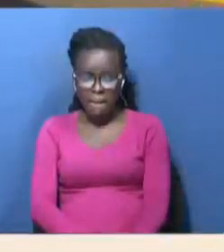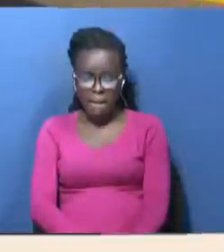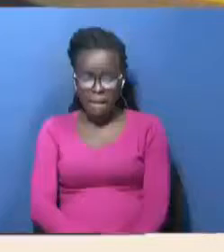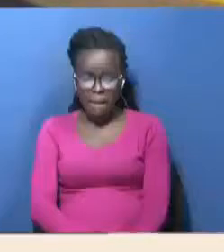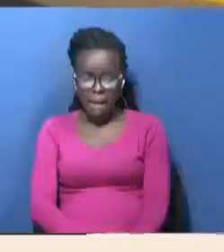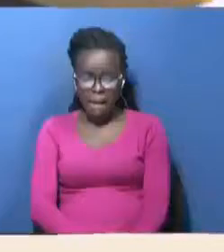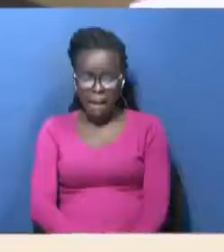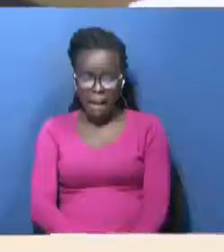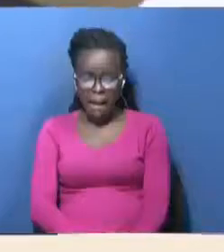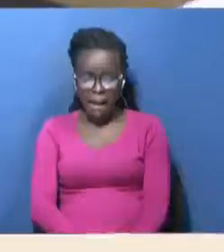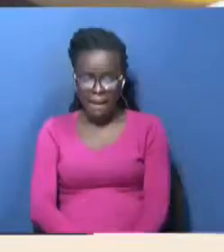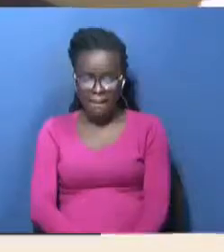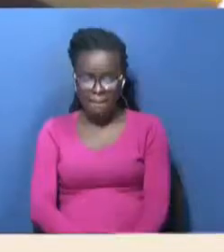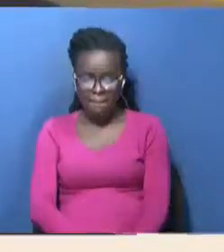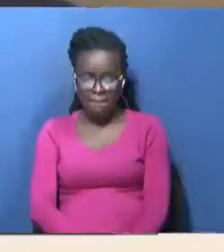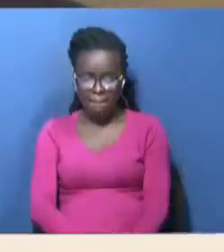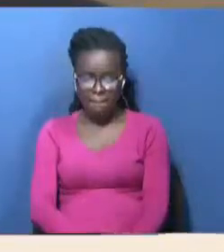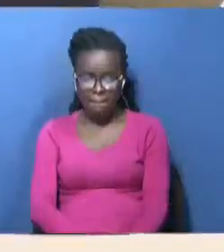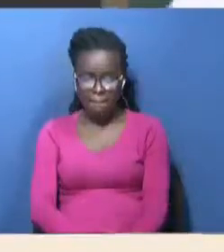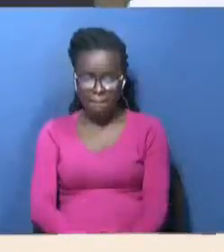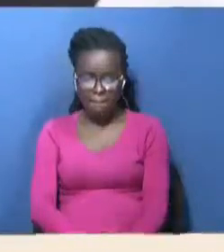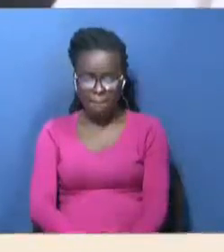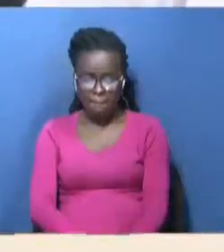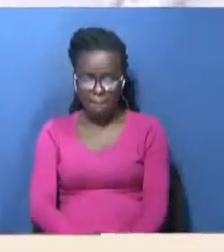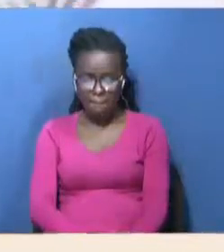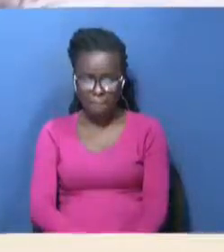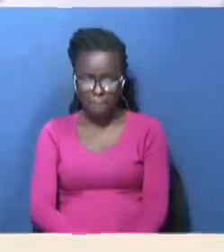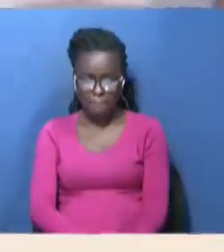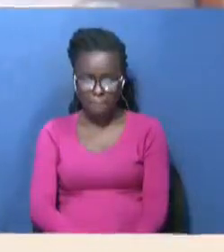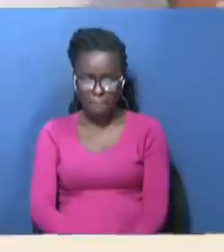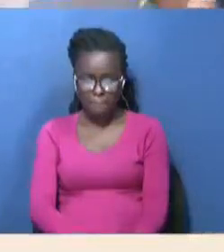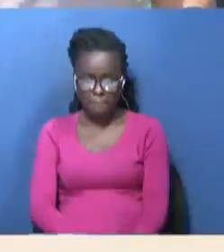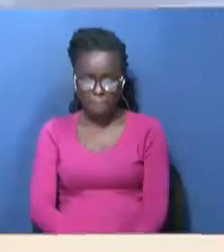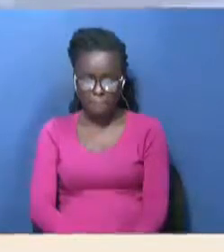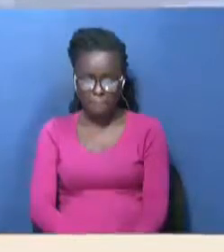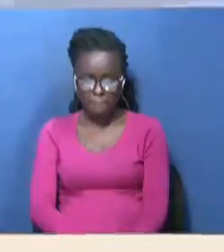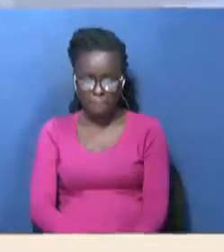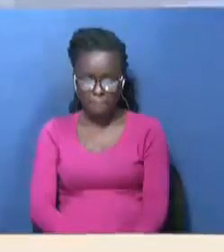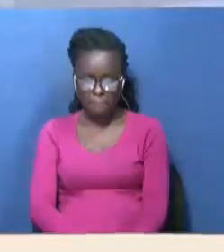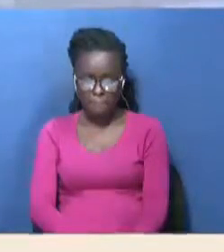kirivotera Kameme TV Jitego Mohoro wagunya